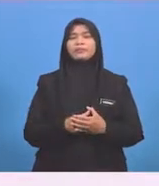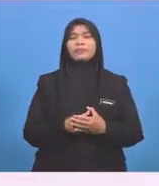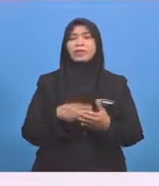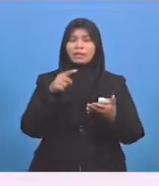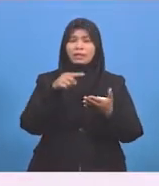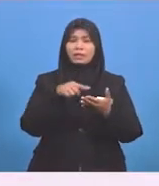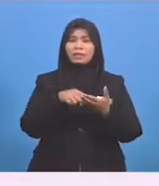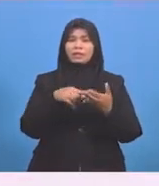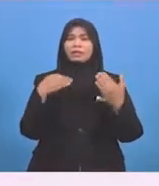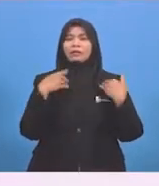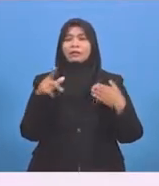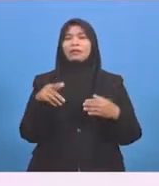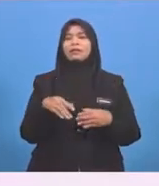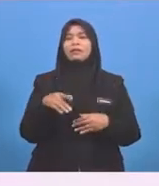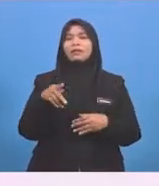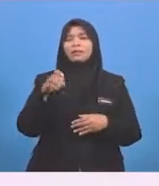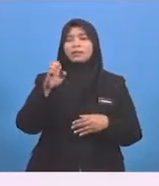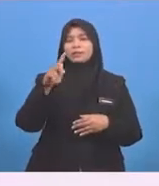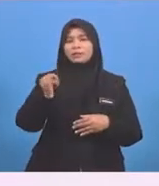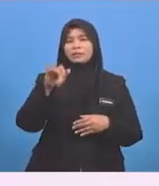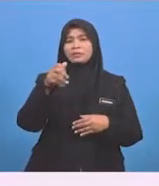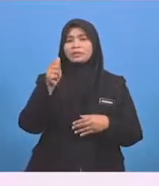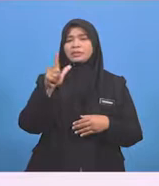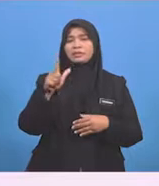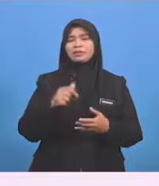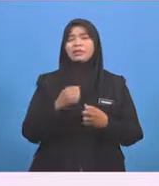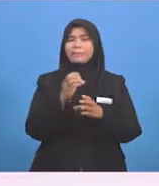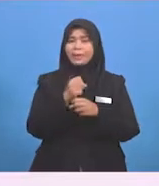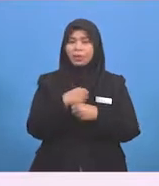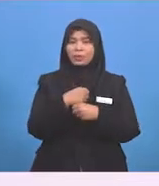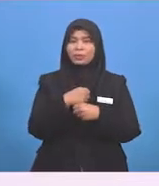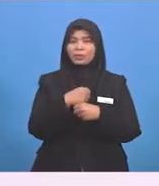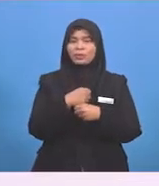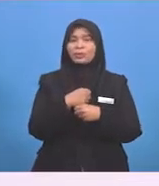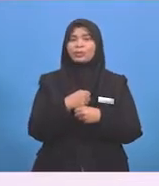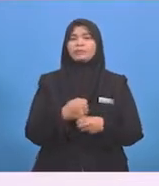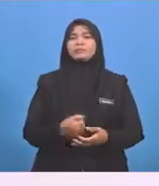Ini pula adalah keadaan molekul bagi fasa-fasa yang disebutkan tadi.